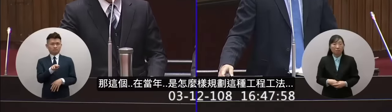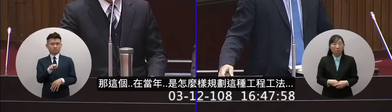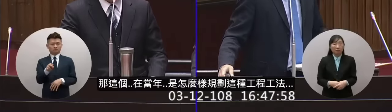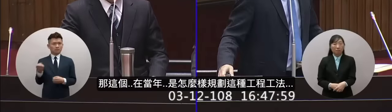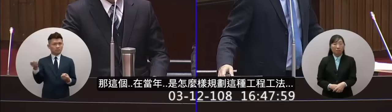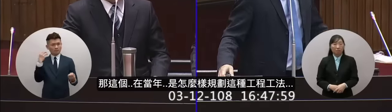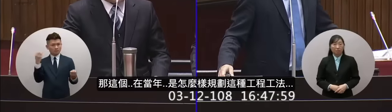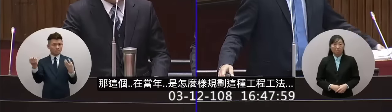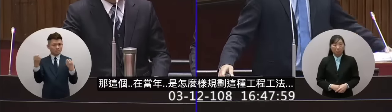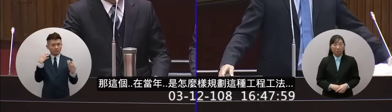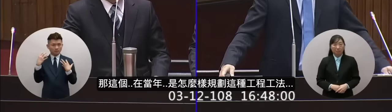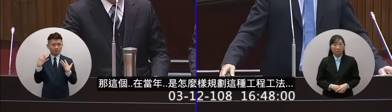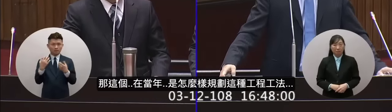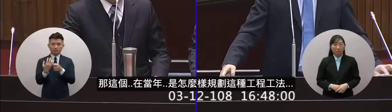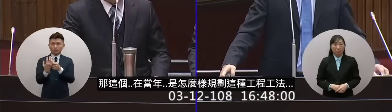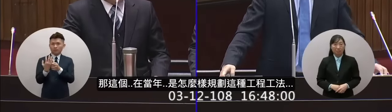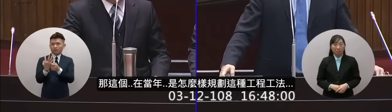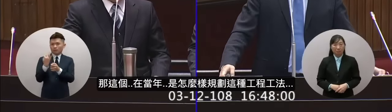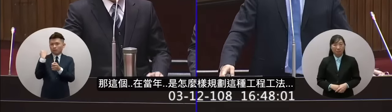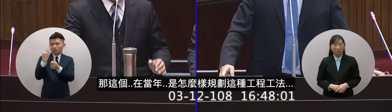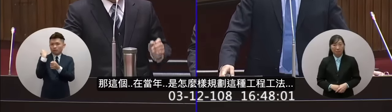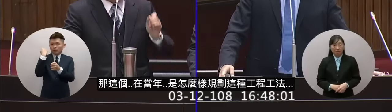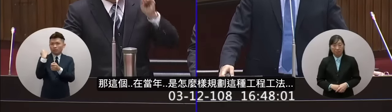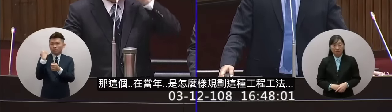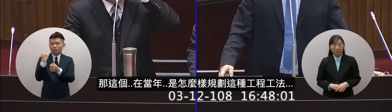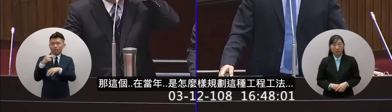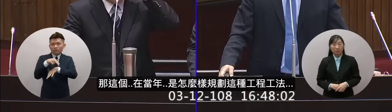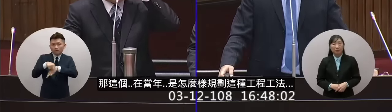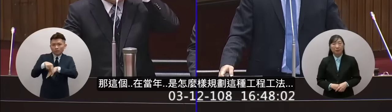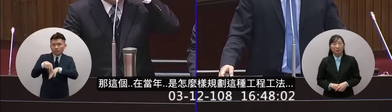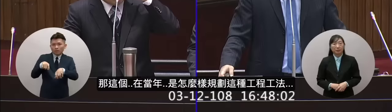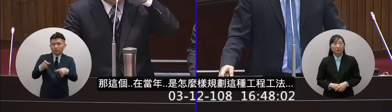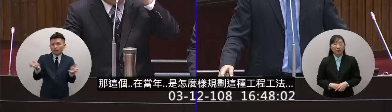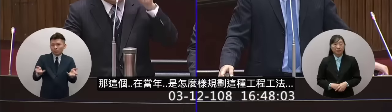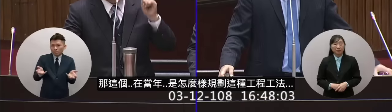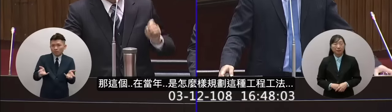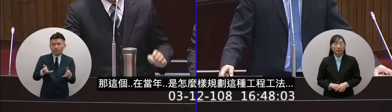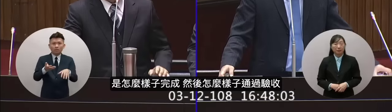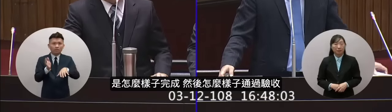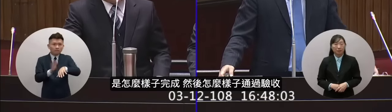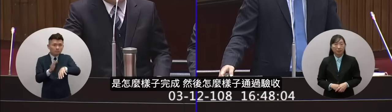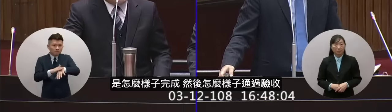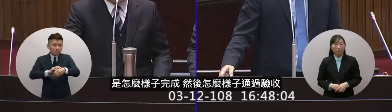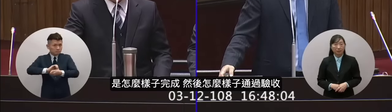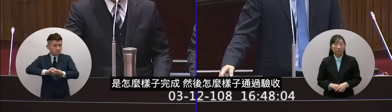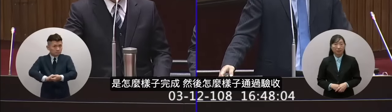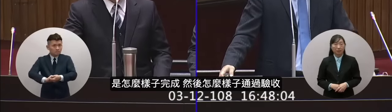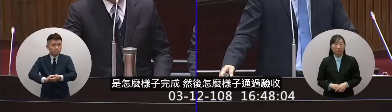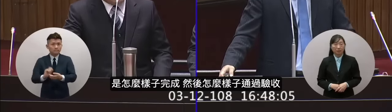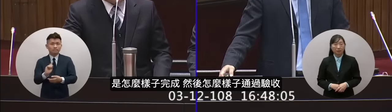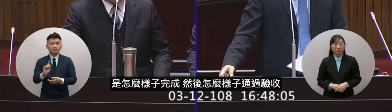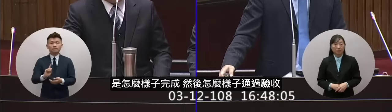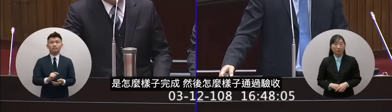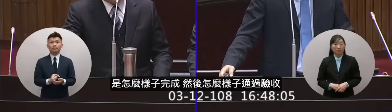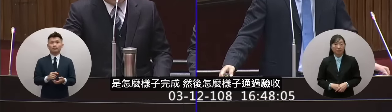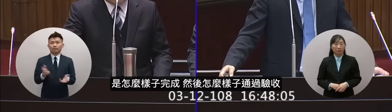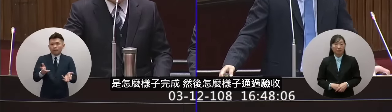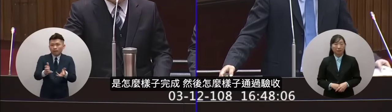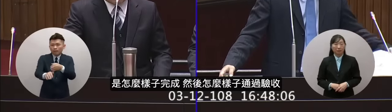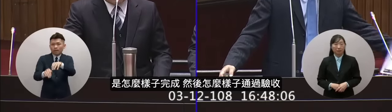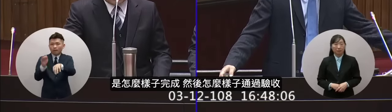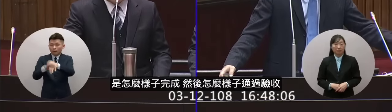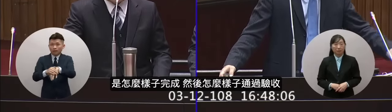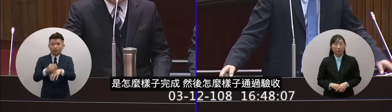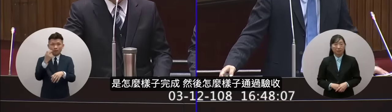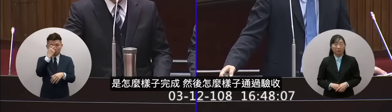况，那这个在当年是怎么样规划这种工程工法，是怎么样子完成，然后怎